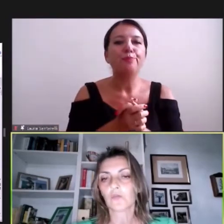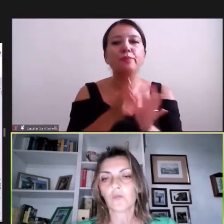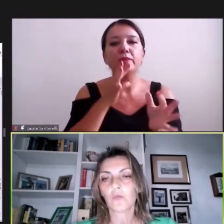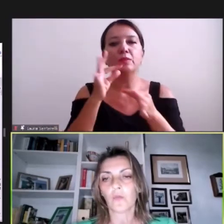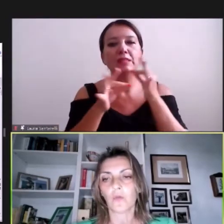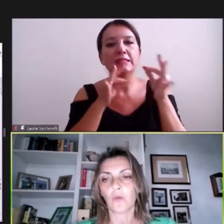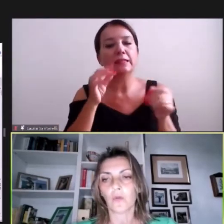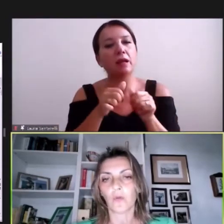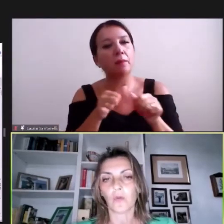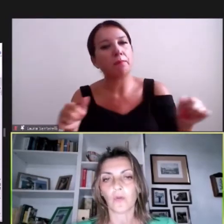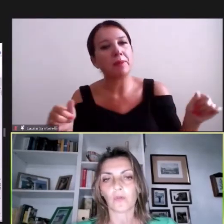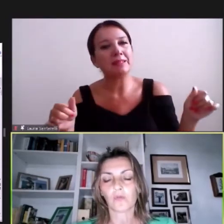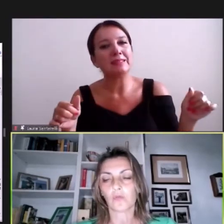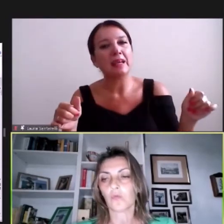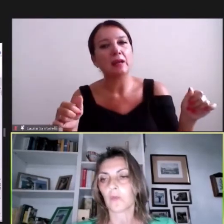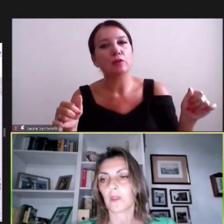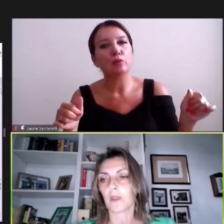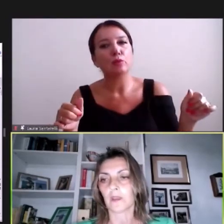basato